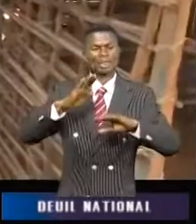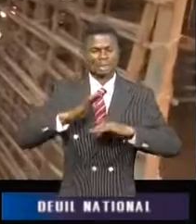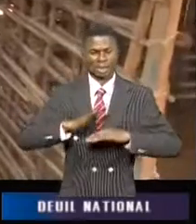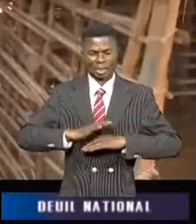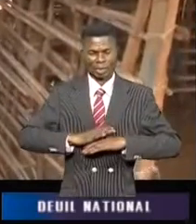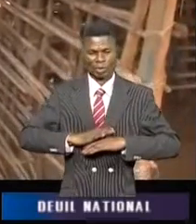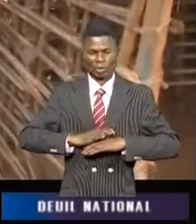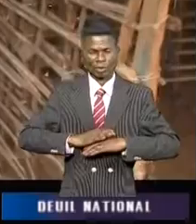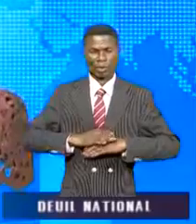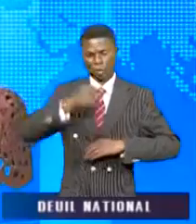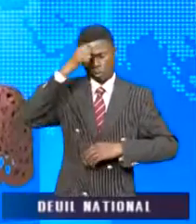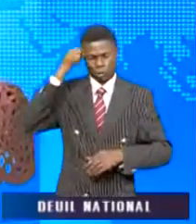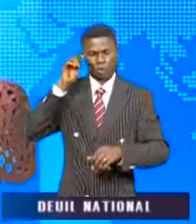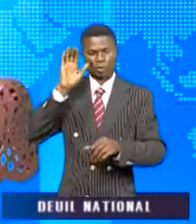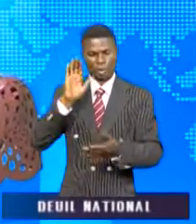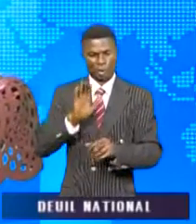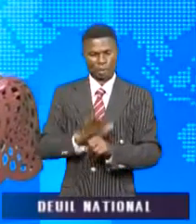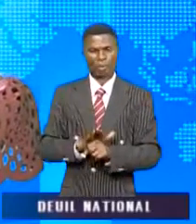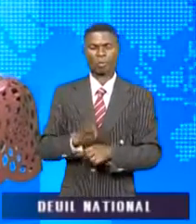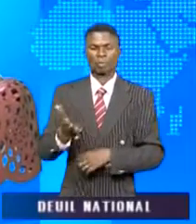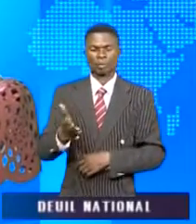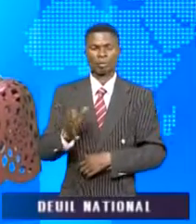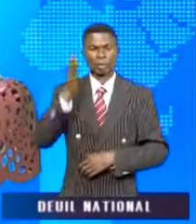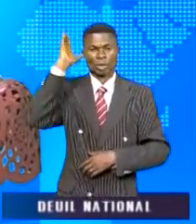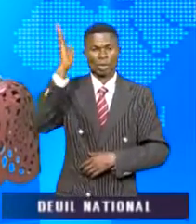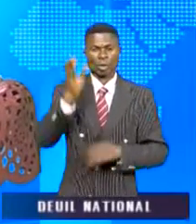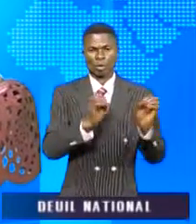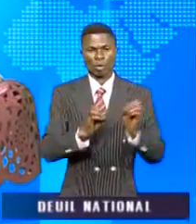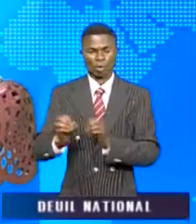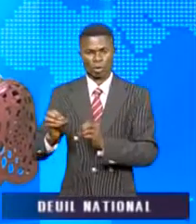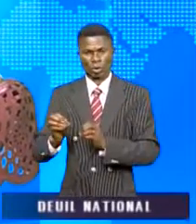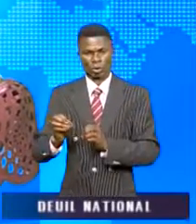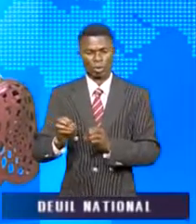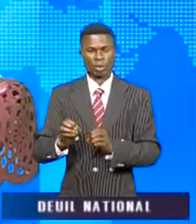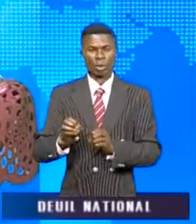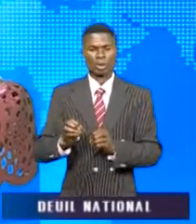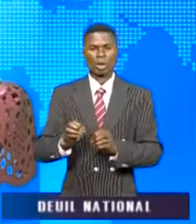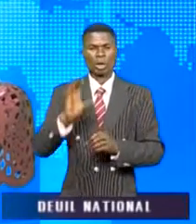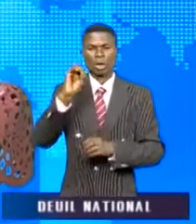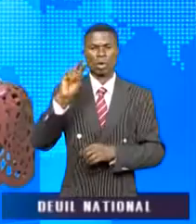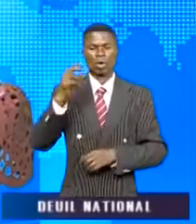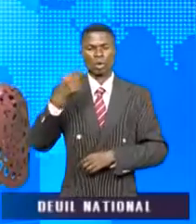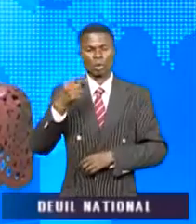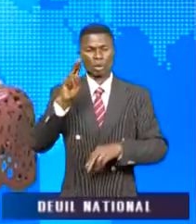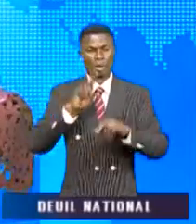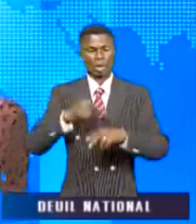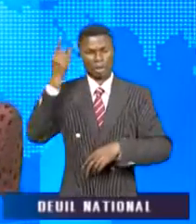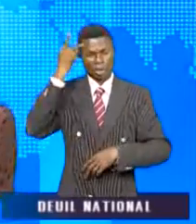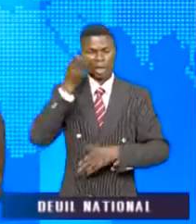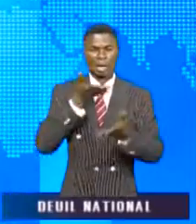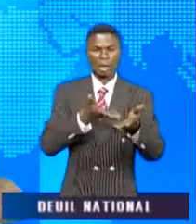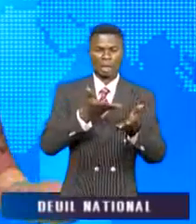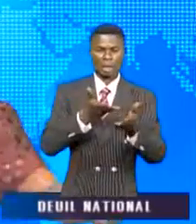peu leur souffrance. Une conférence organisée par ProPatria, une ONG basée à Kinshasa, a permis